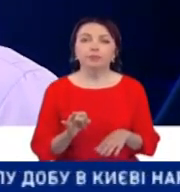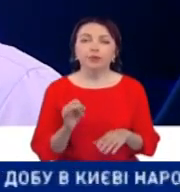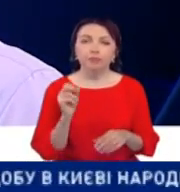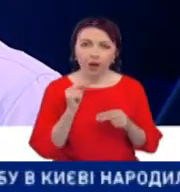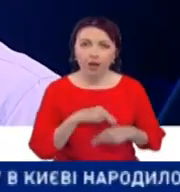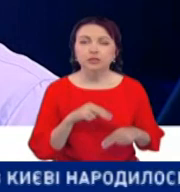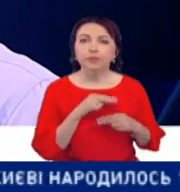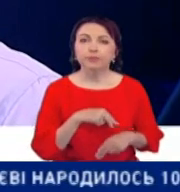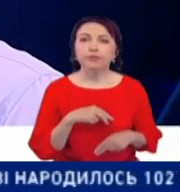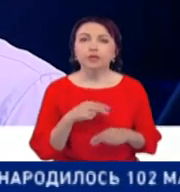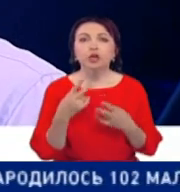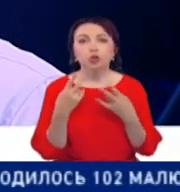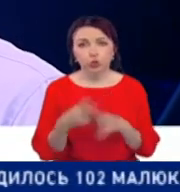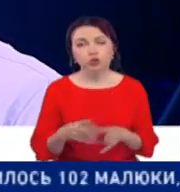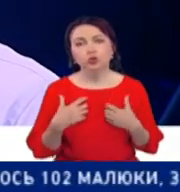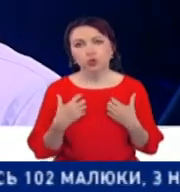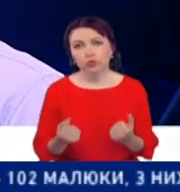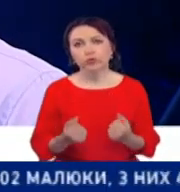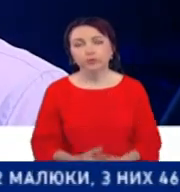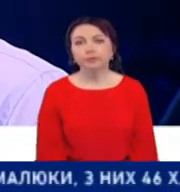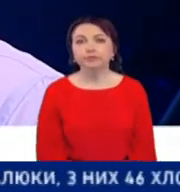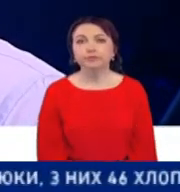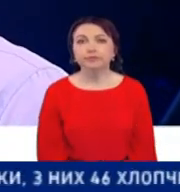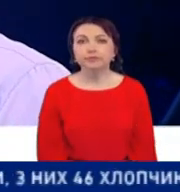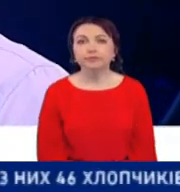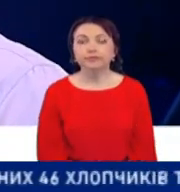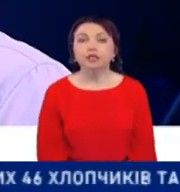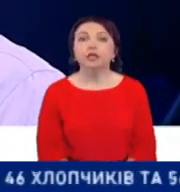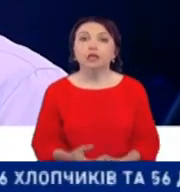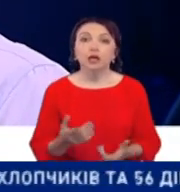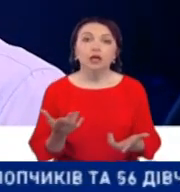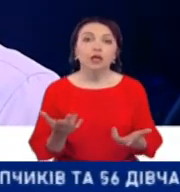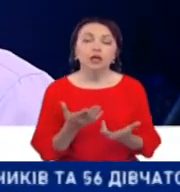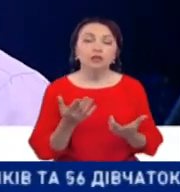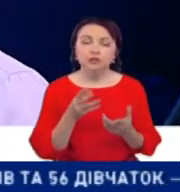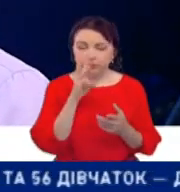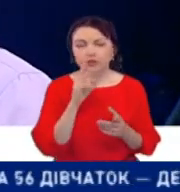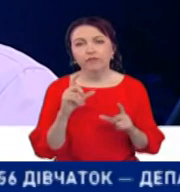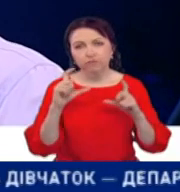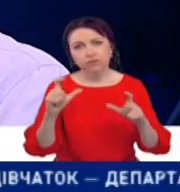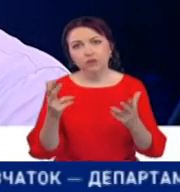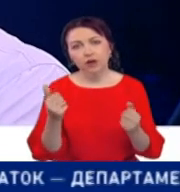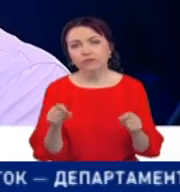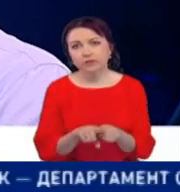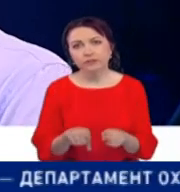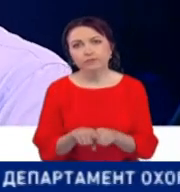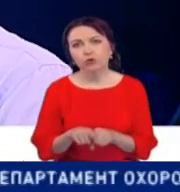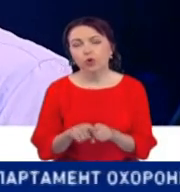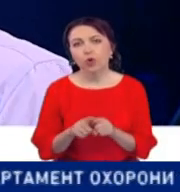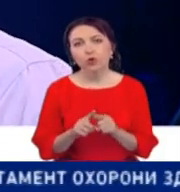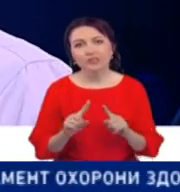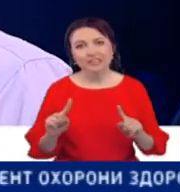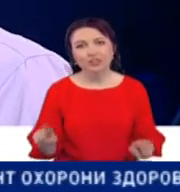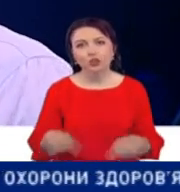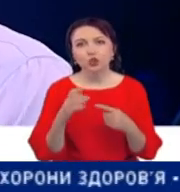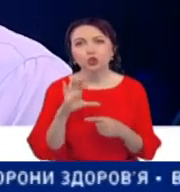праця, яка шкодить здоров'ю. І тому, ну, яка б вона дійсно не була, це щодо питання створення